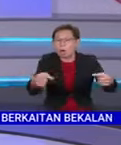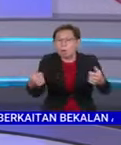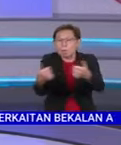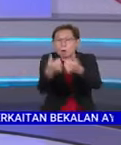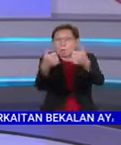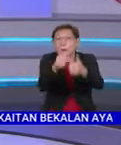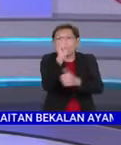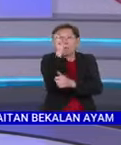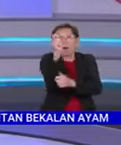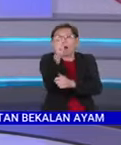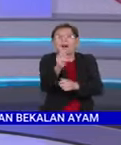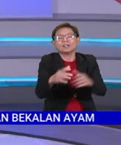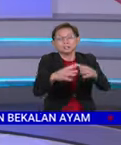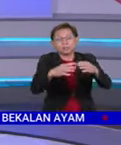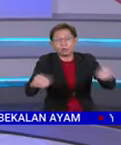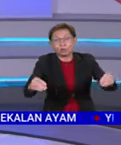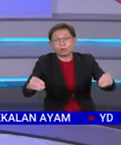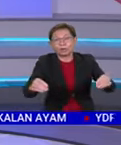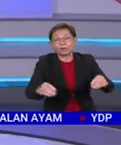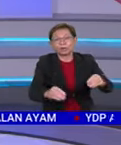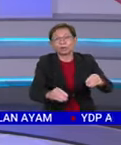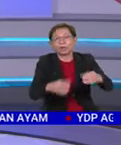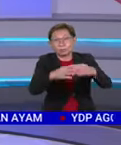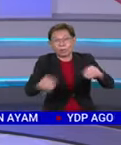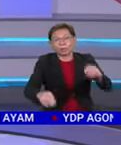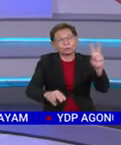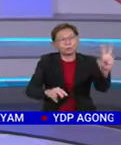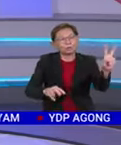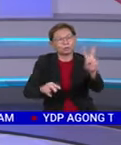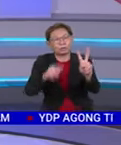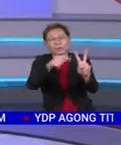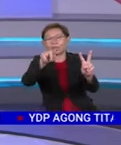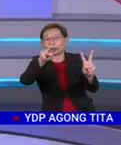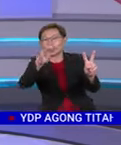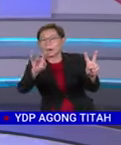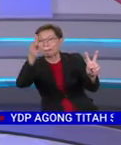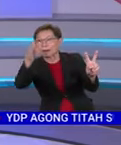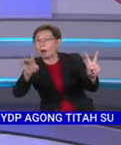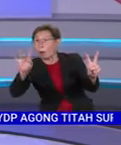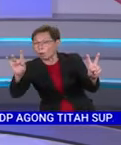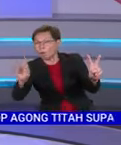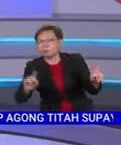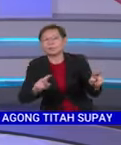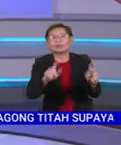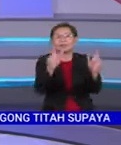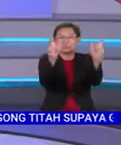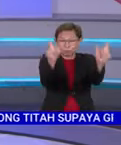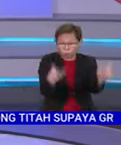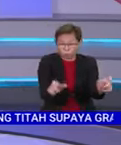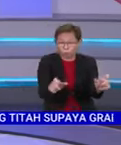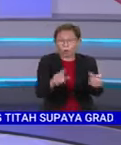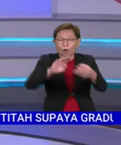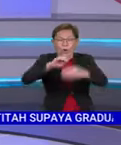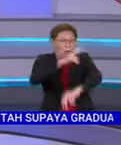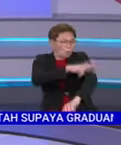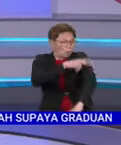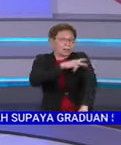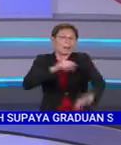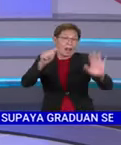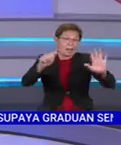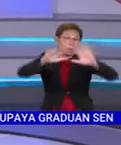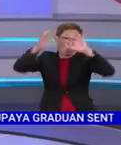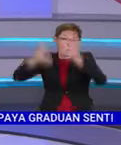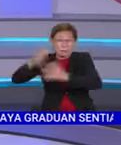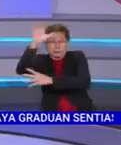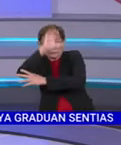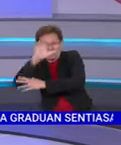badminton dunia di Tokyo, Jepun dari 22 hingga 28 Ogos ini. Bergu yang berada di ranking ke-6 dunia itu masih lagi